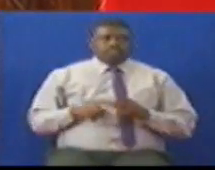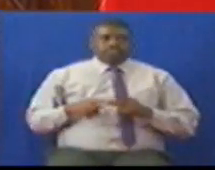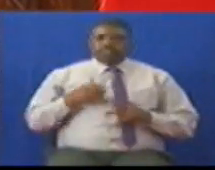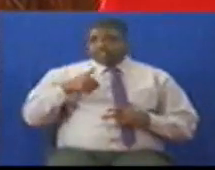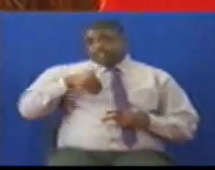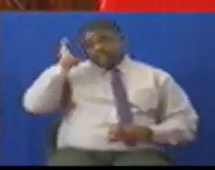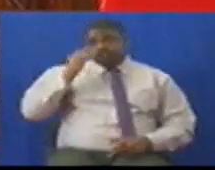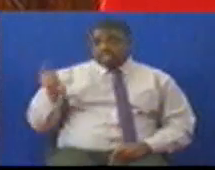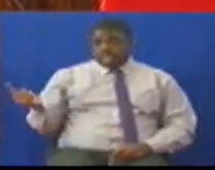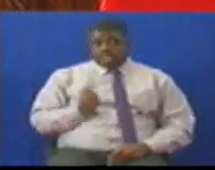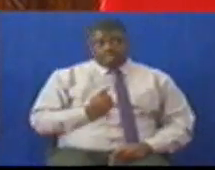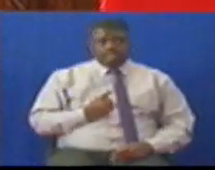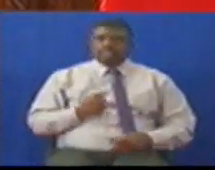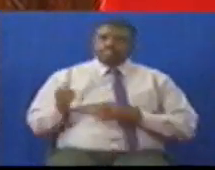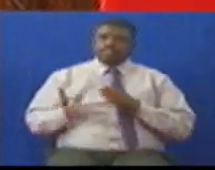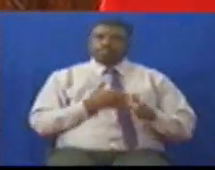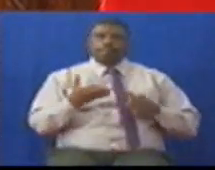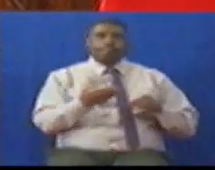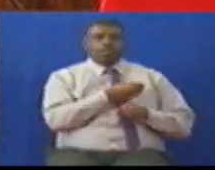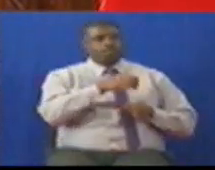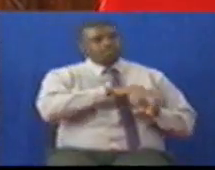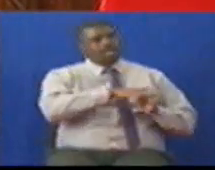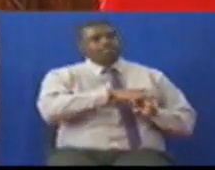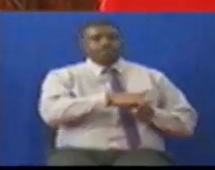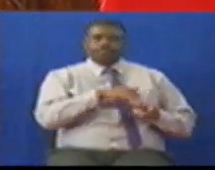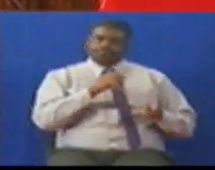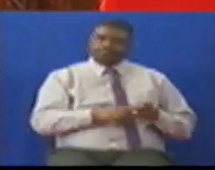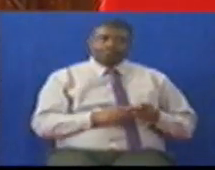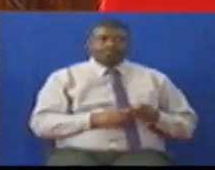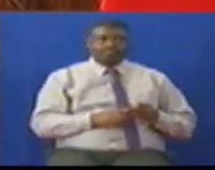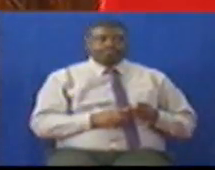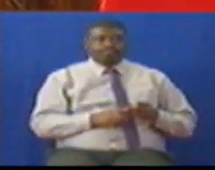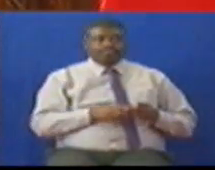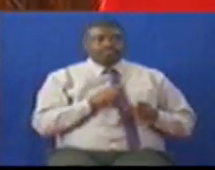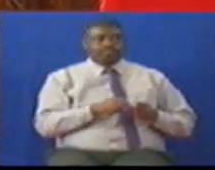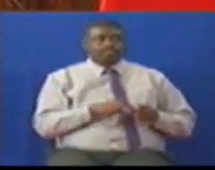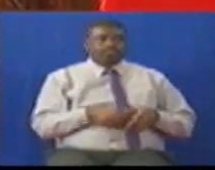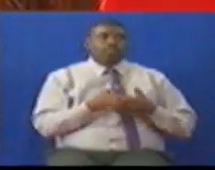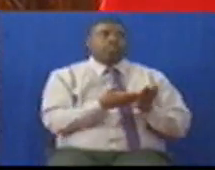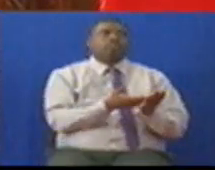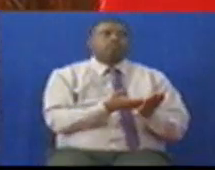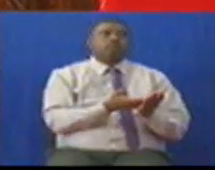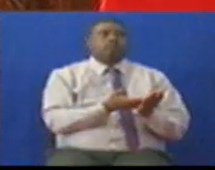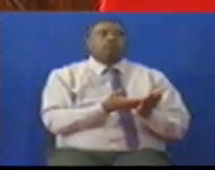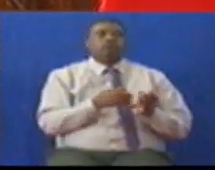iwe inatayarisha makisio ya mapato na matumizi kufuatana na mazingira halisi ya nchi. Pili, iwasilishe